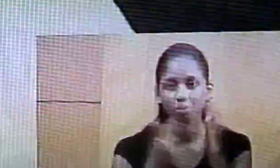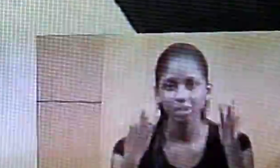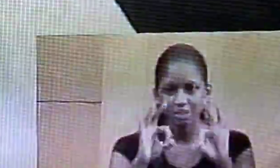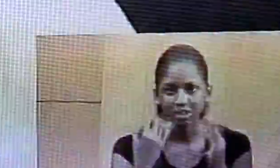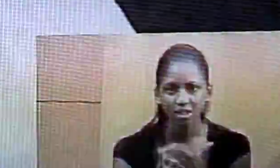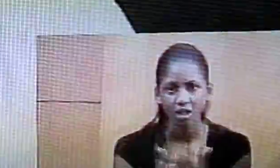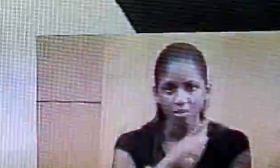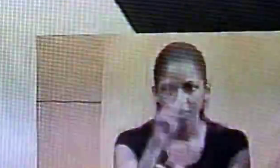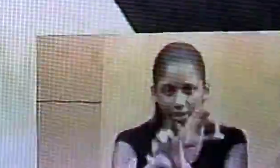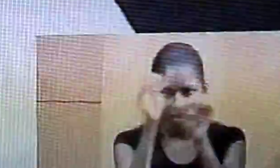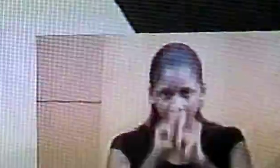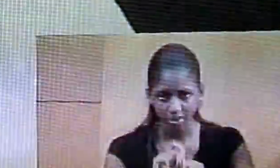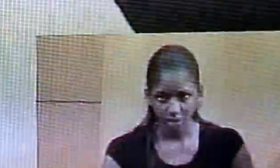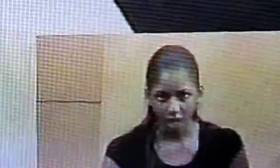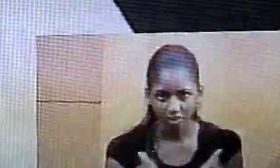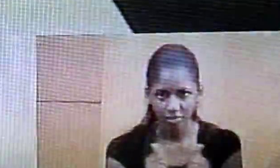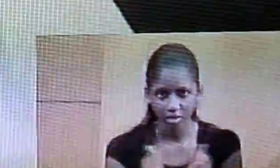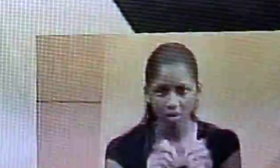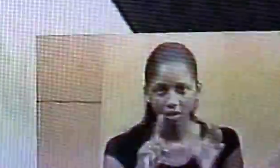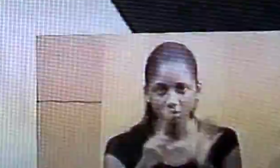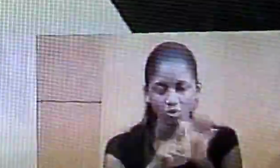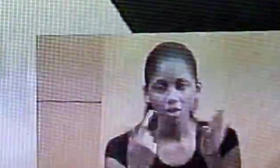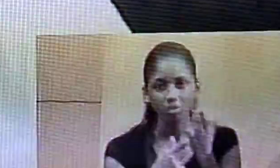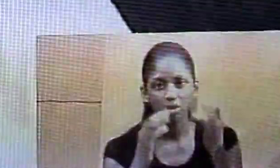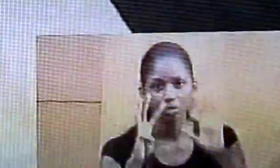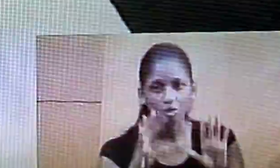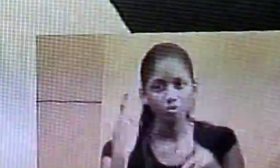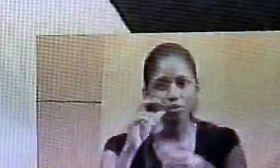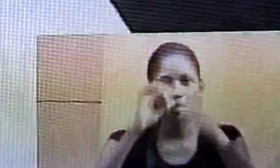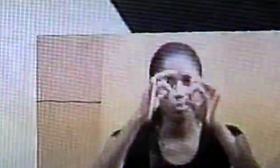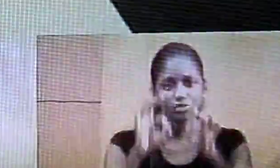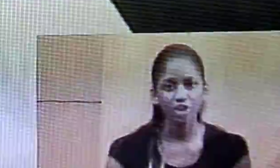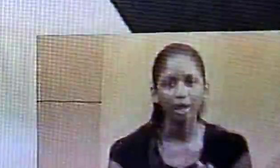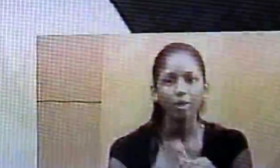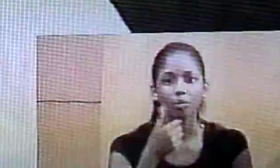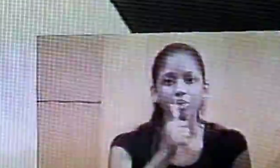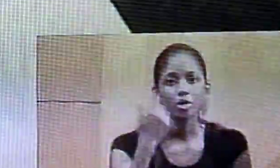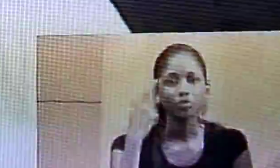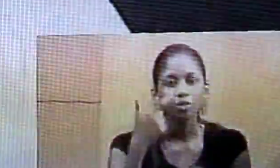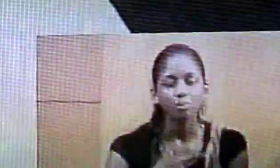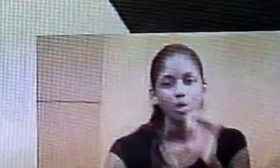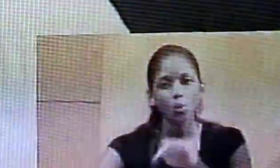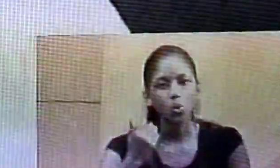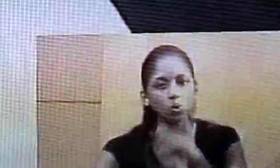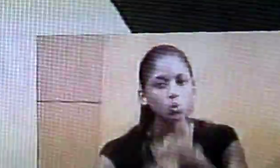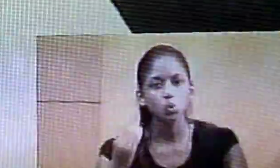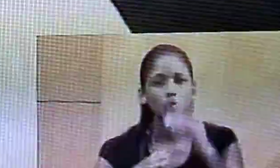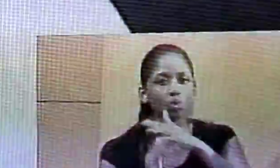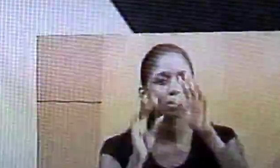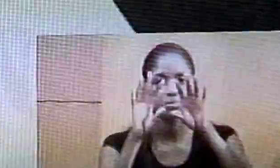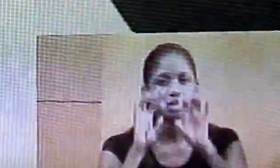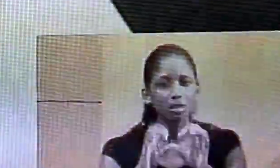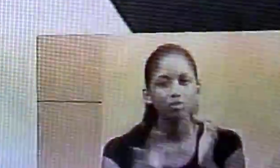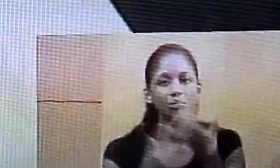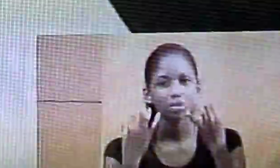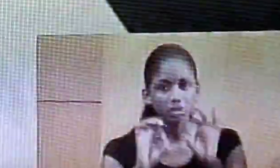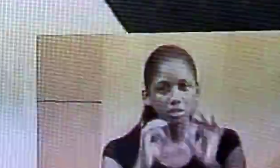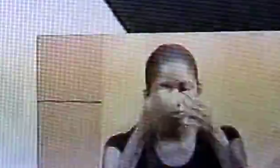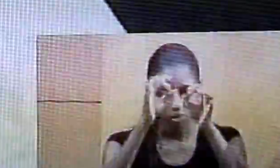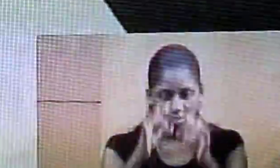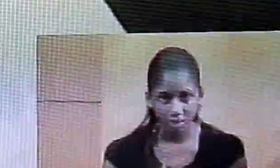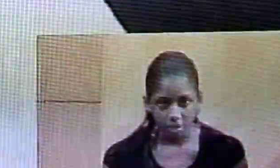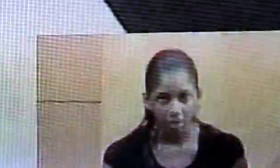du compte administratif de 2009, pour le budget primitif de 2011 ou pour le compte administratif de 2010, la comptabilité